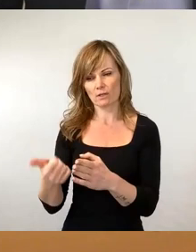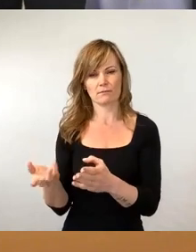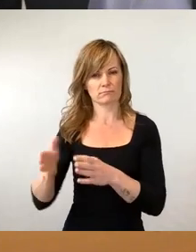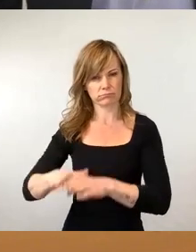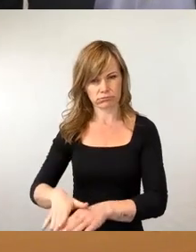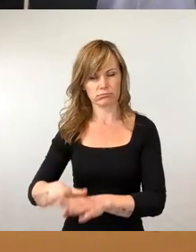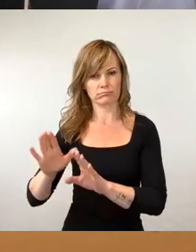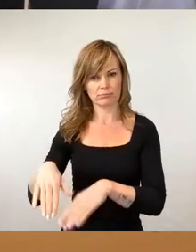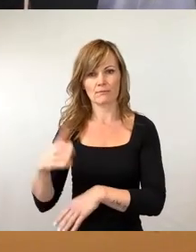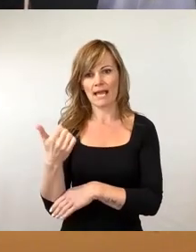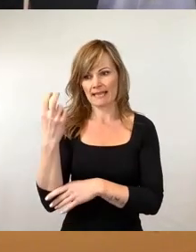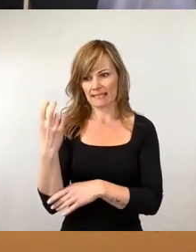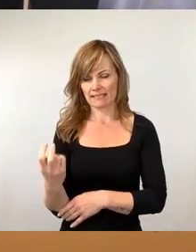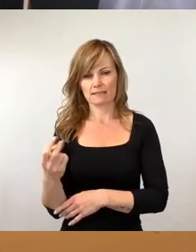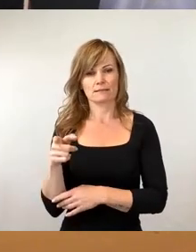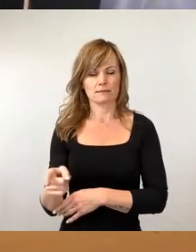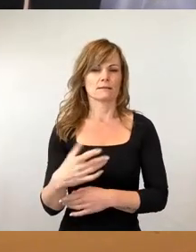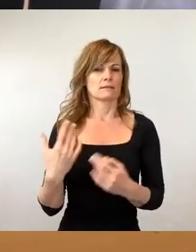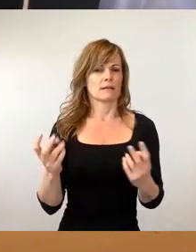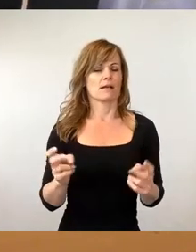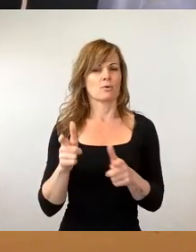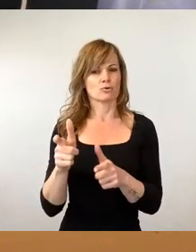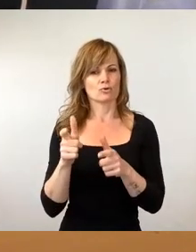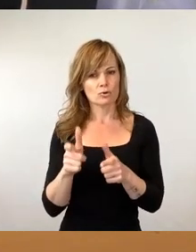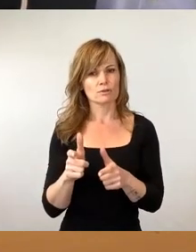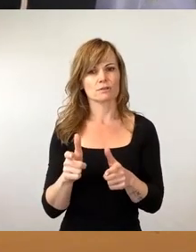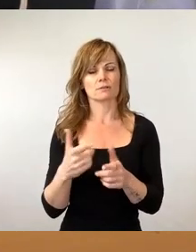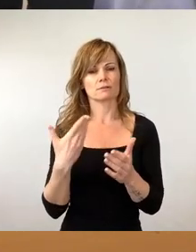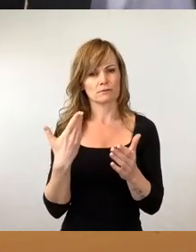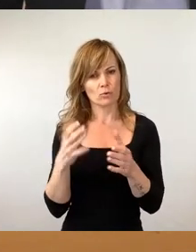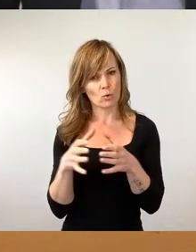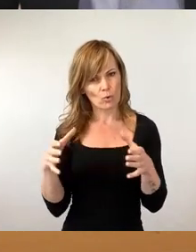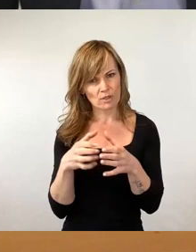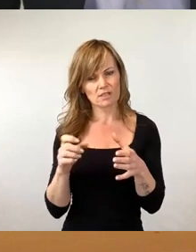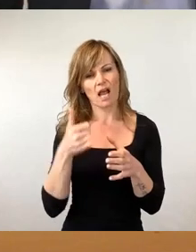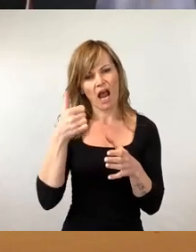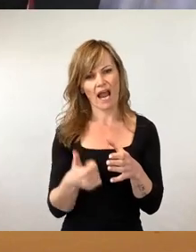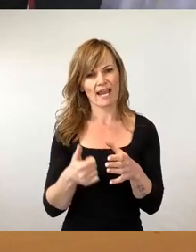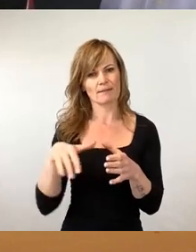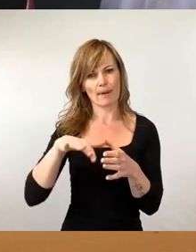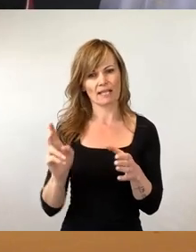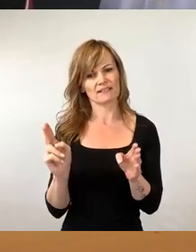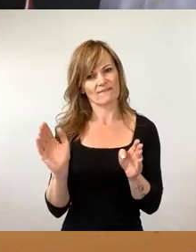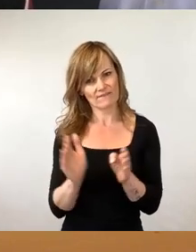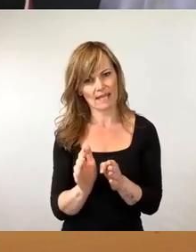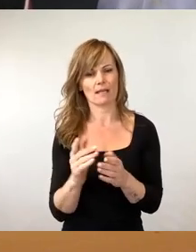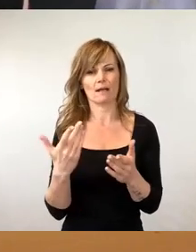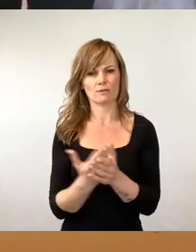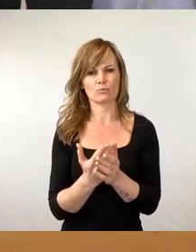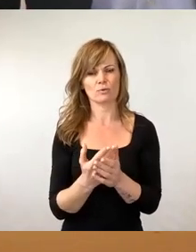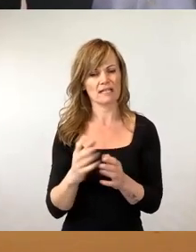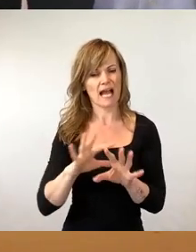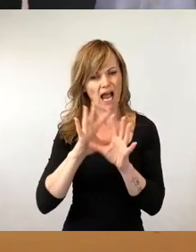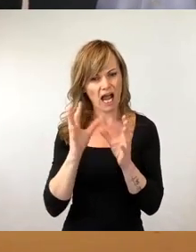die Ausschussgröße zu reduzieren und damit ansonsten keine substanziell weiteren Änderungen